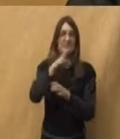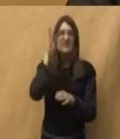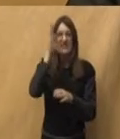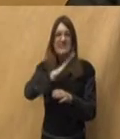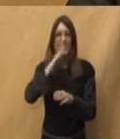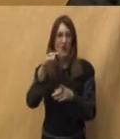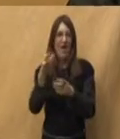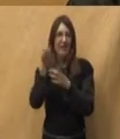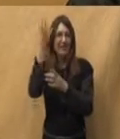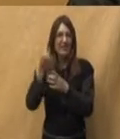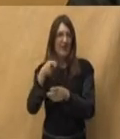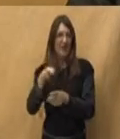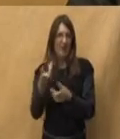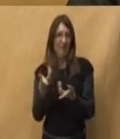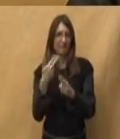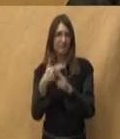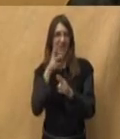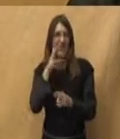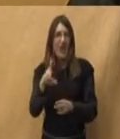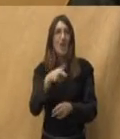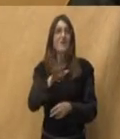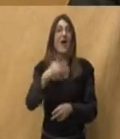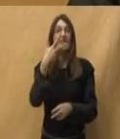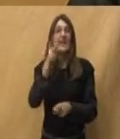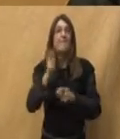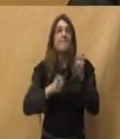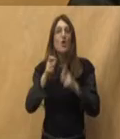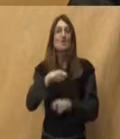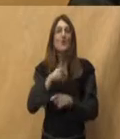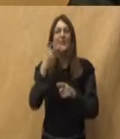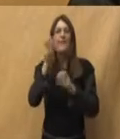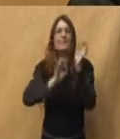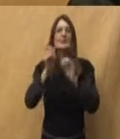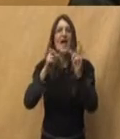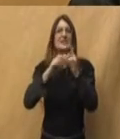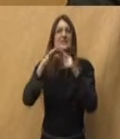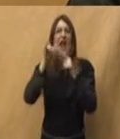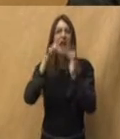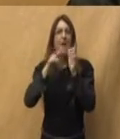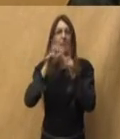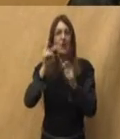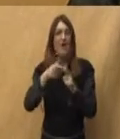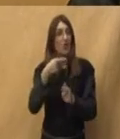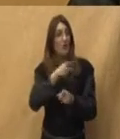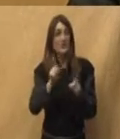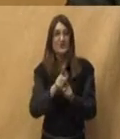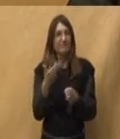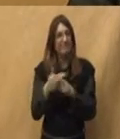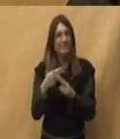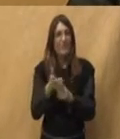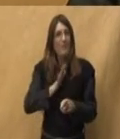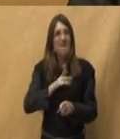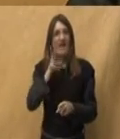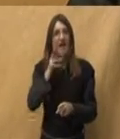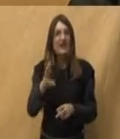dim je karcinogen, koji ima 3% salamure, a u salamuri se nalaze nitriti i nitrati. Dakle, opet karcinogeni.